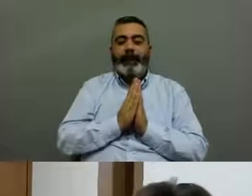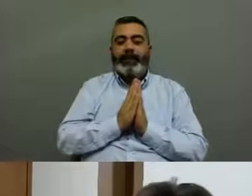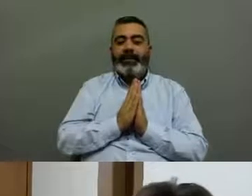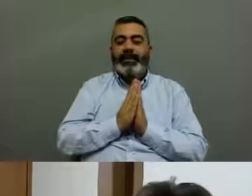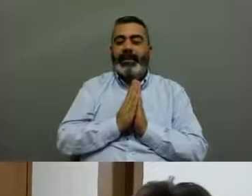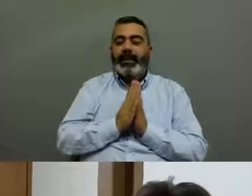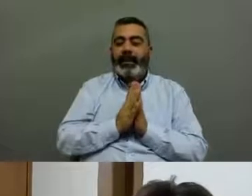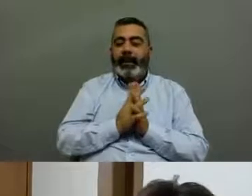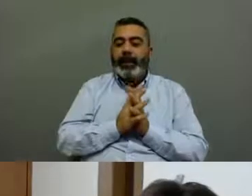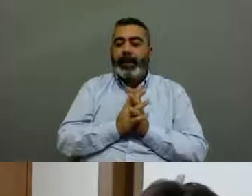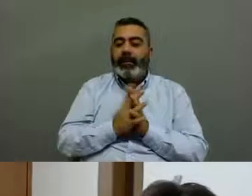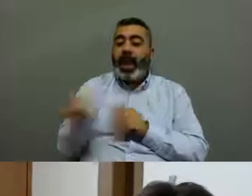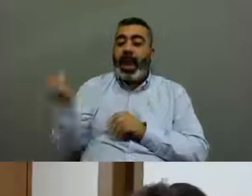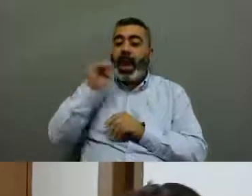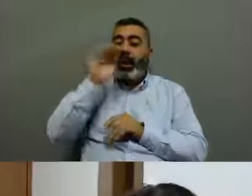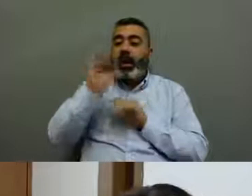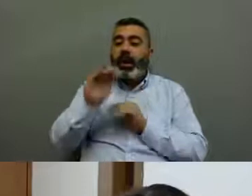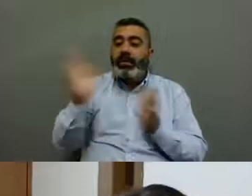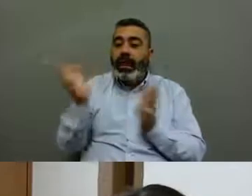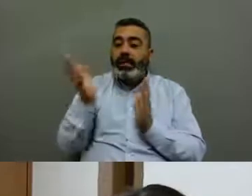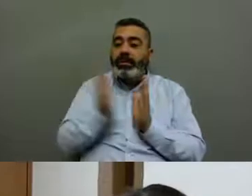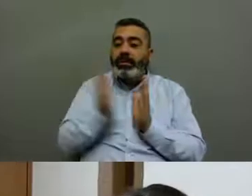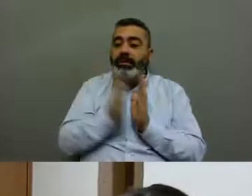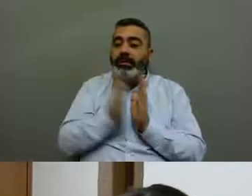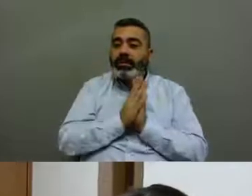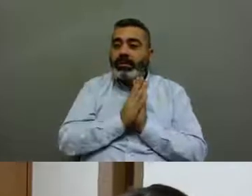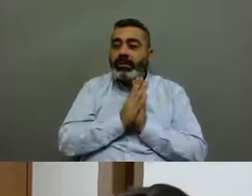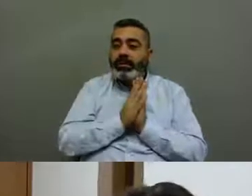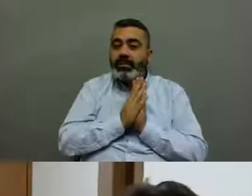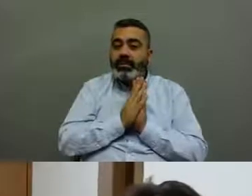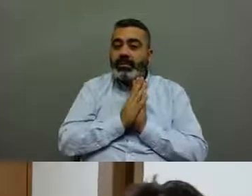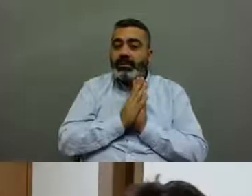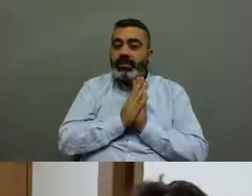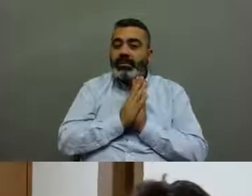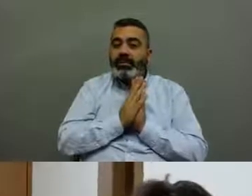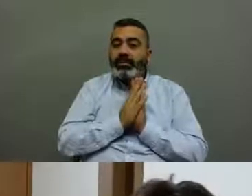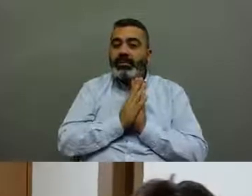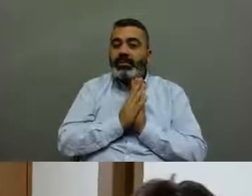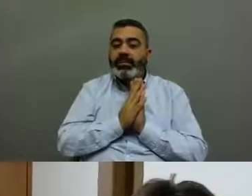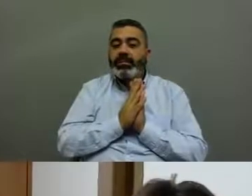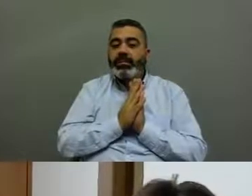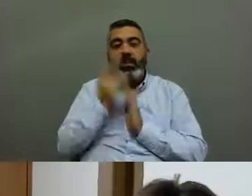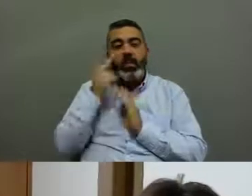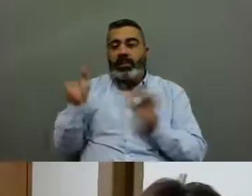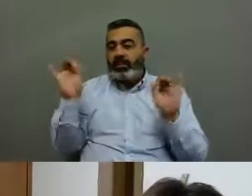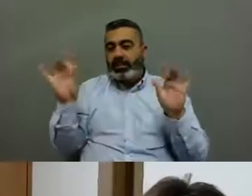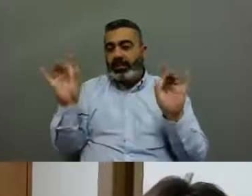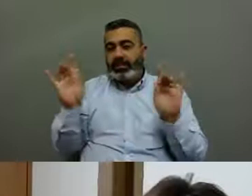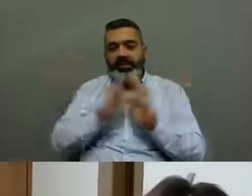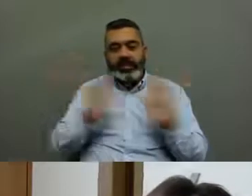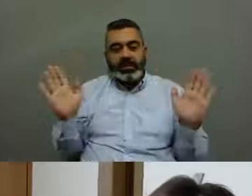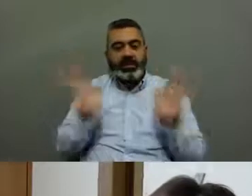αν υπάρχει άλλη ερώτηση. Εάν δεν βλέπω κάποια ερώτηση. Η